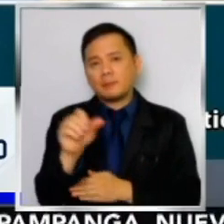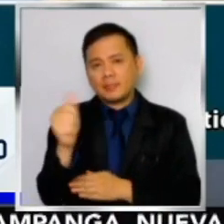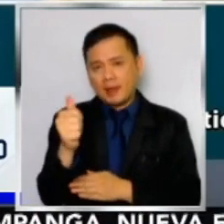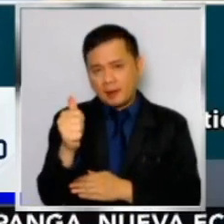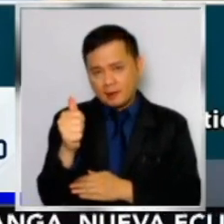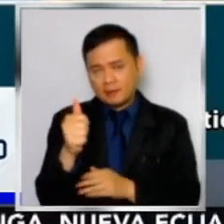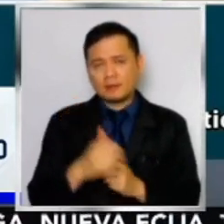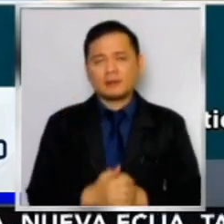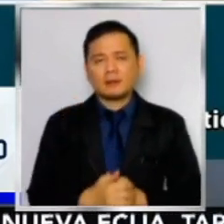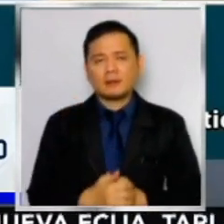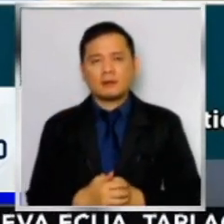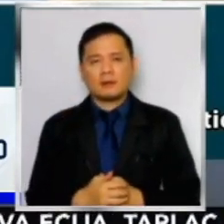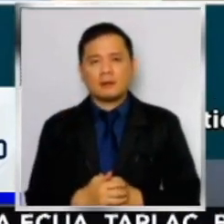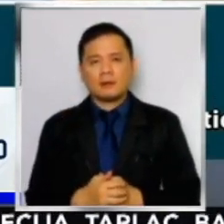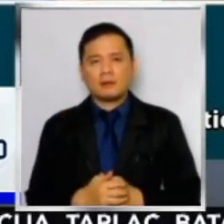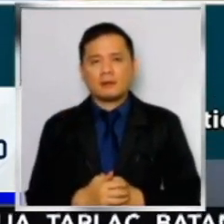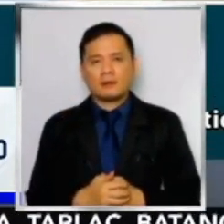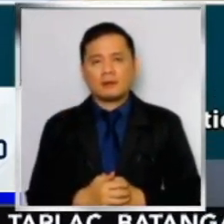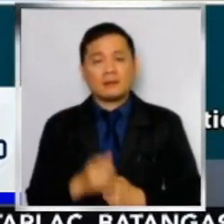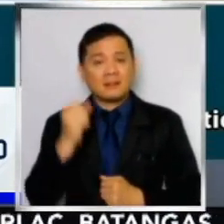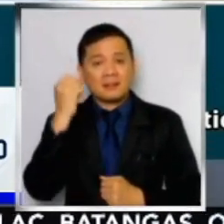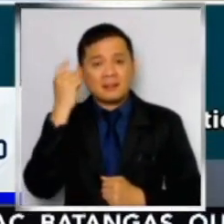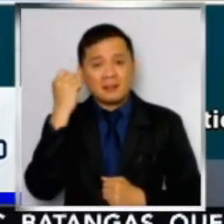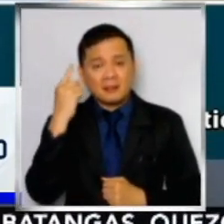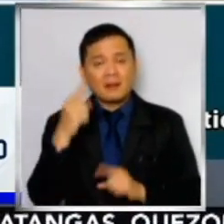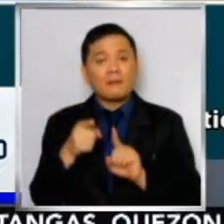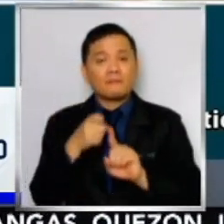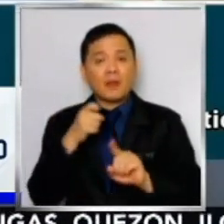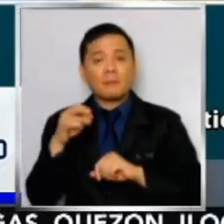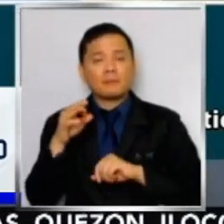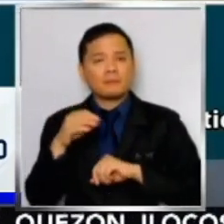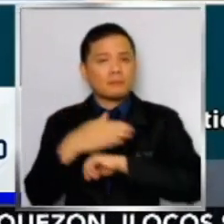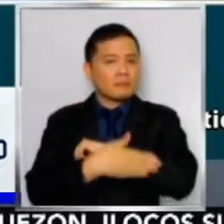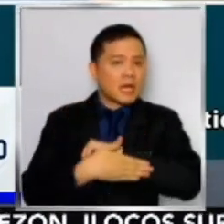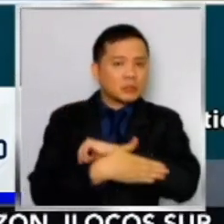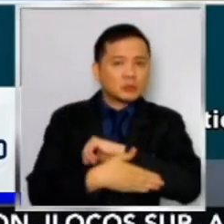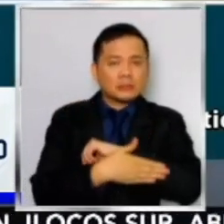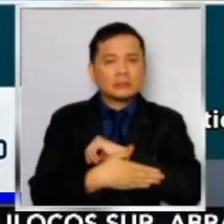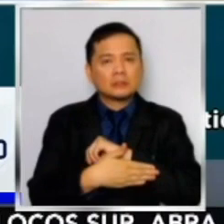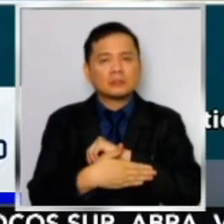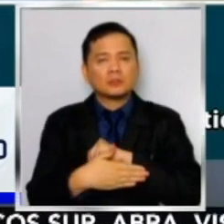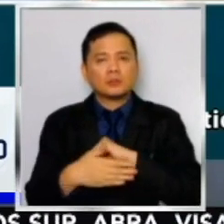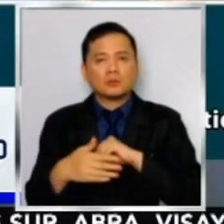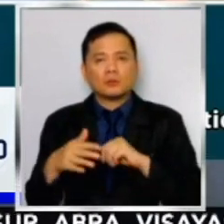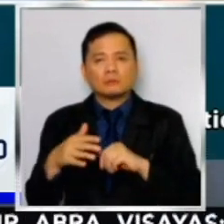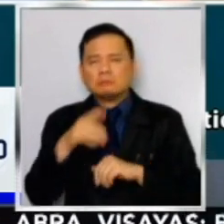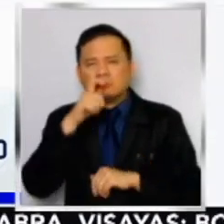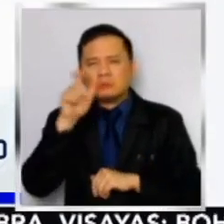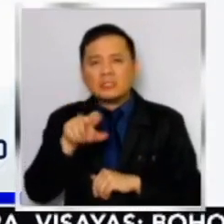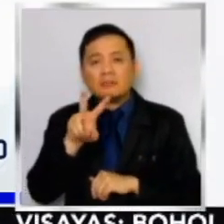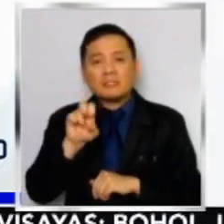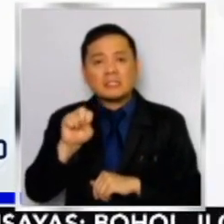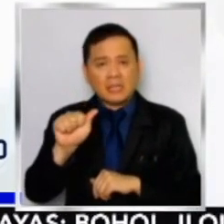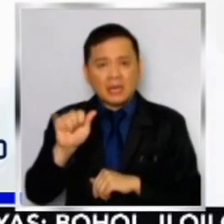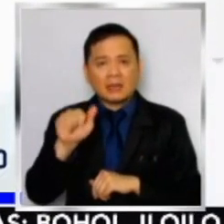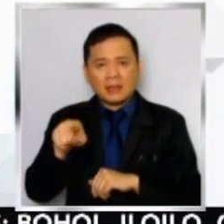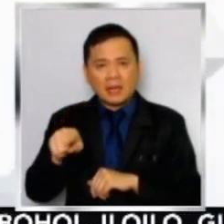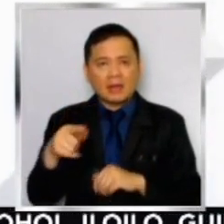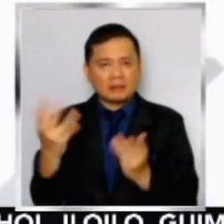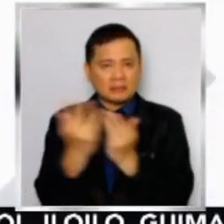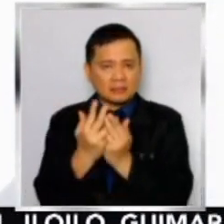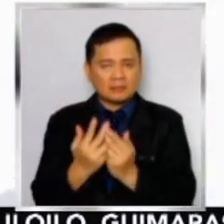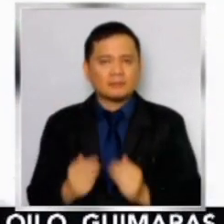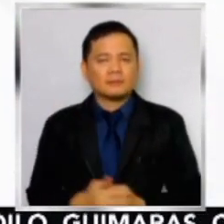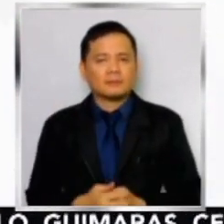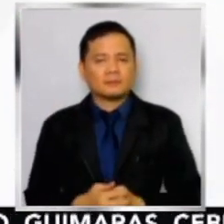as they come from countries, ito yung mga non-visa required countries. Ang muling pagbubukas sa